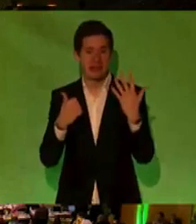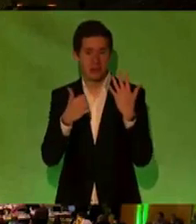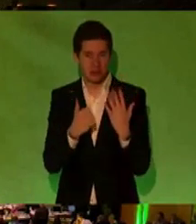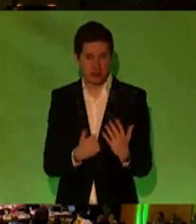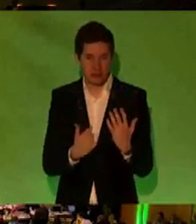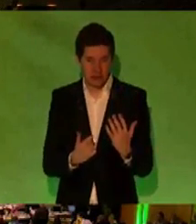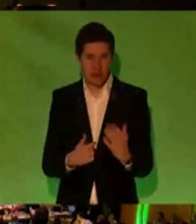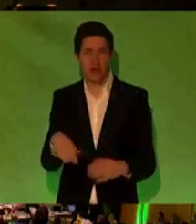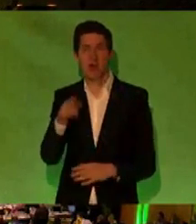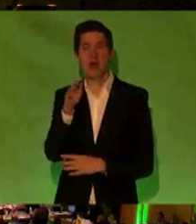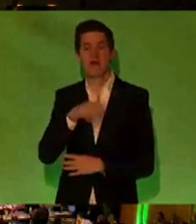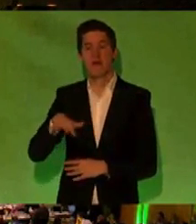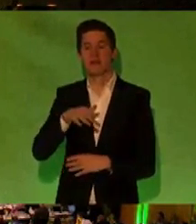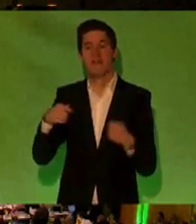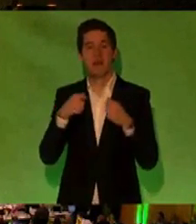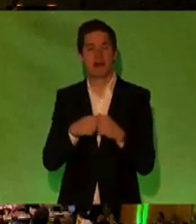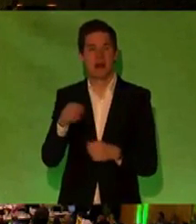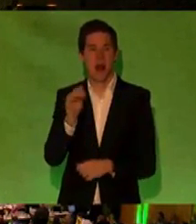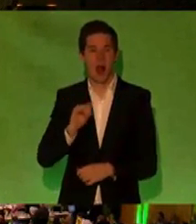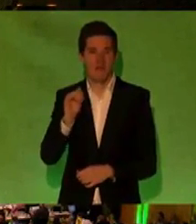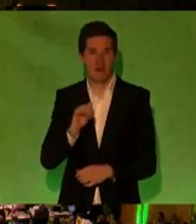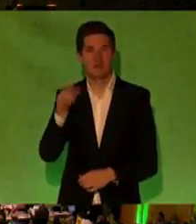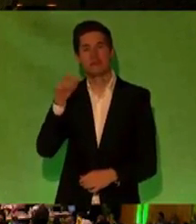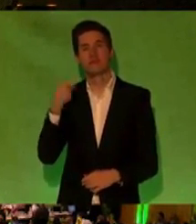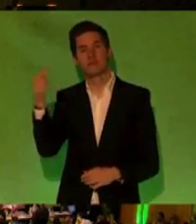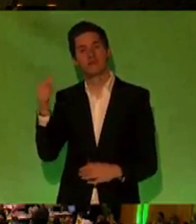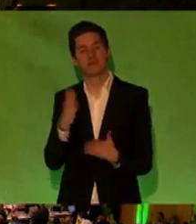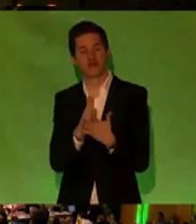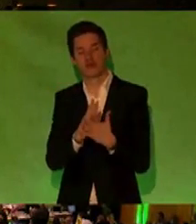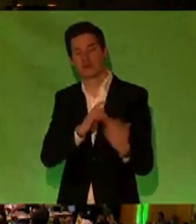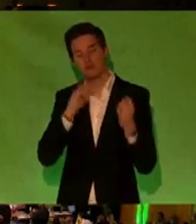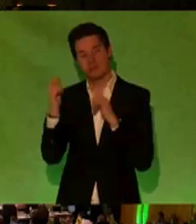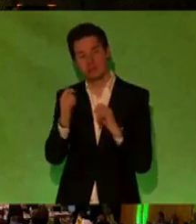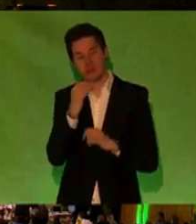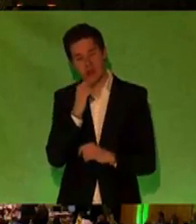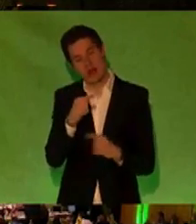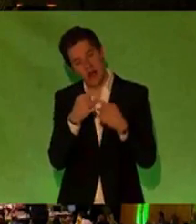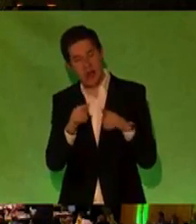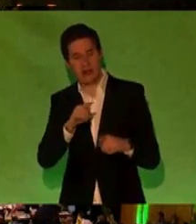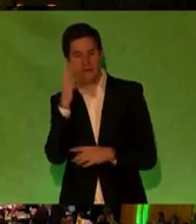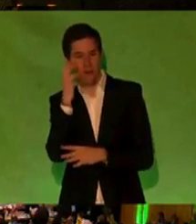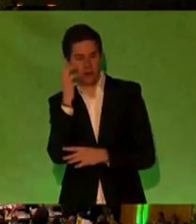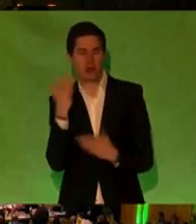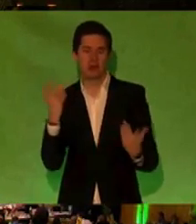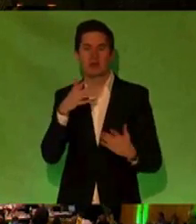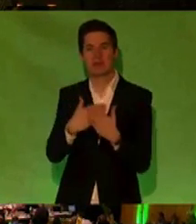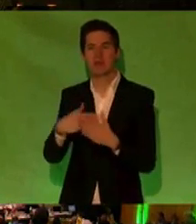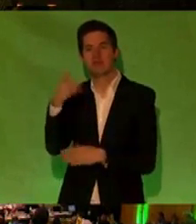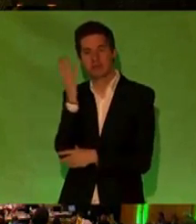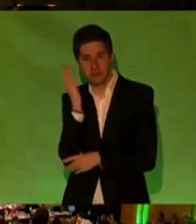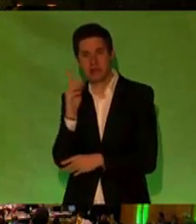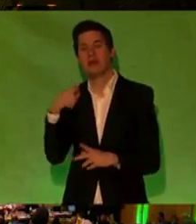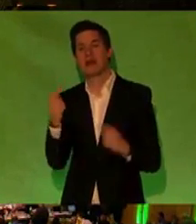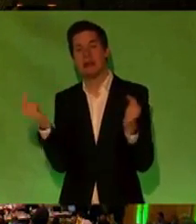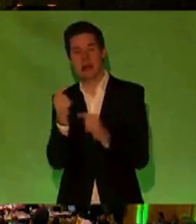vom Ortsverband Alfter. Dort gibt es erneut einmal die Vorstellung und dann die Gegenrede, jeweils 3 Minuten.